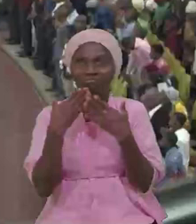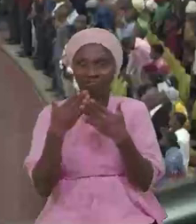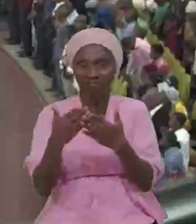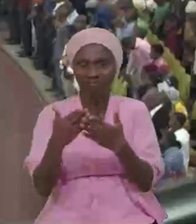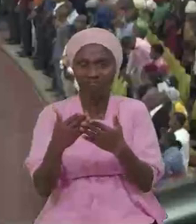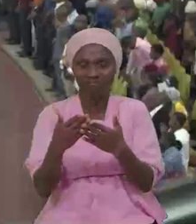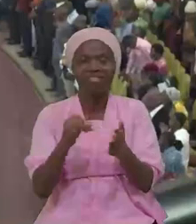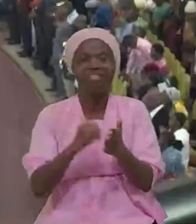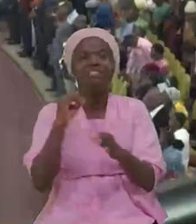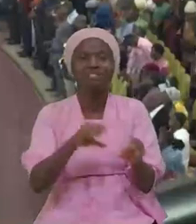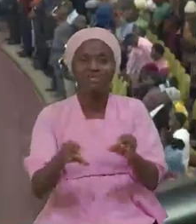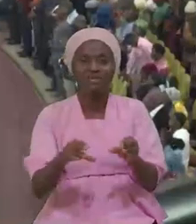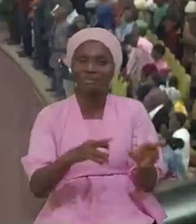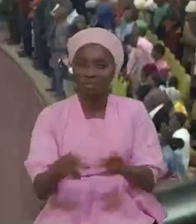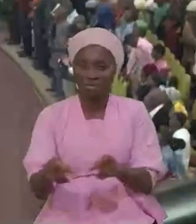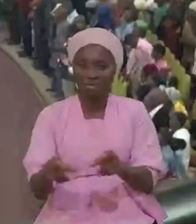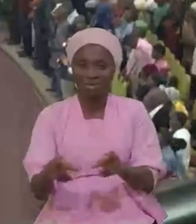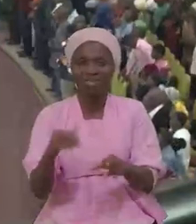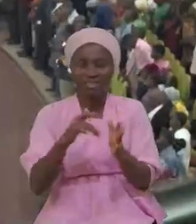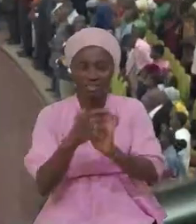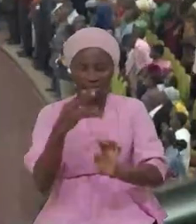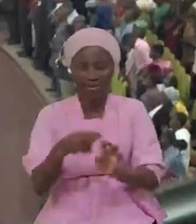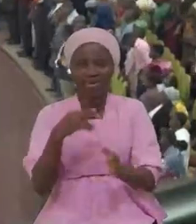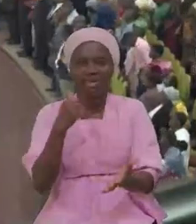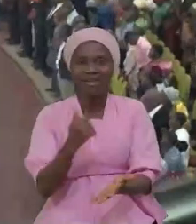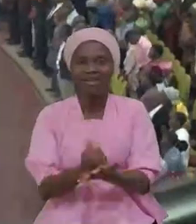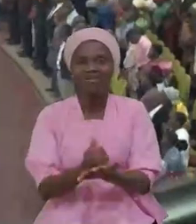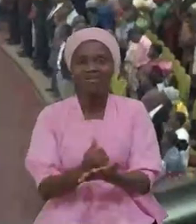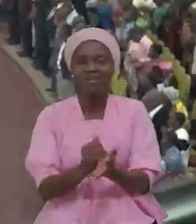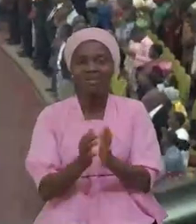merci, c'est déjà fait au nom de Jésus-Christ.